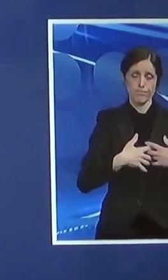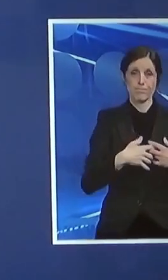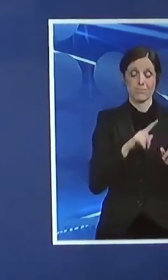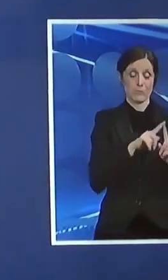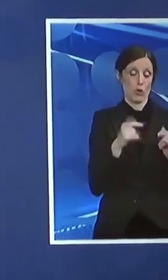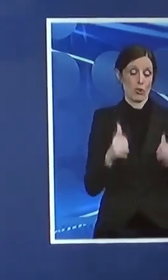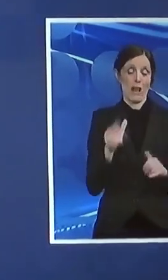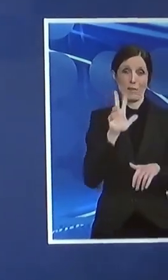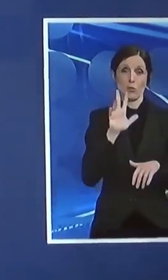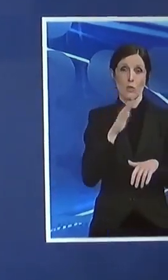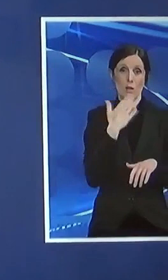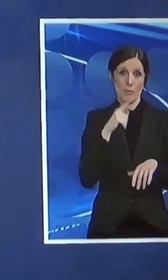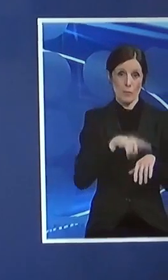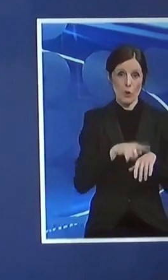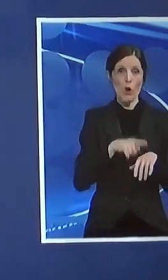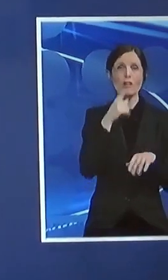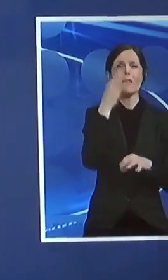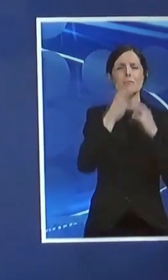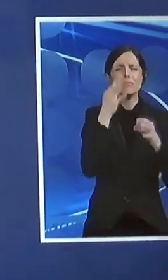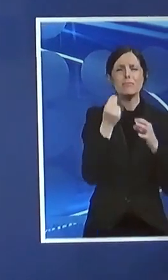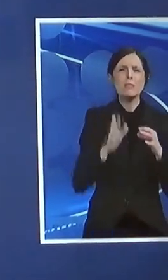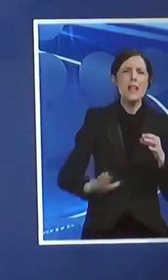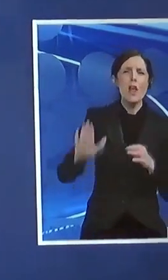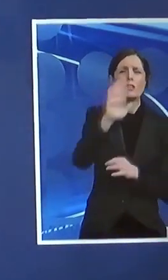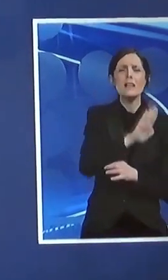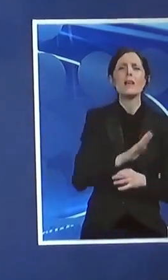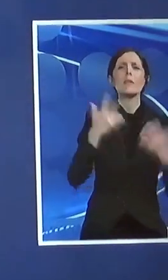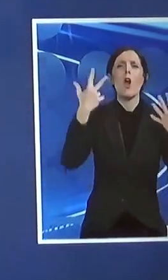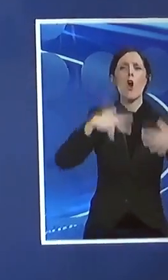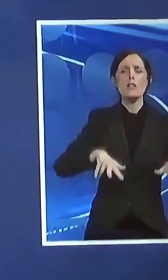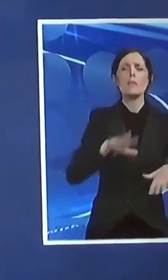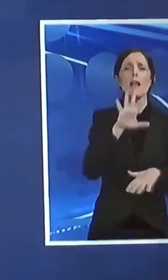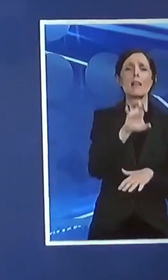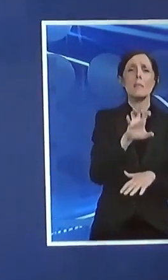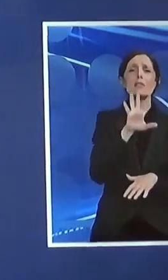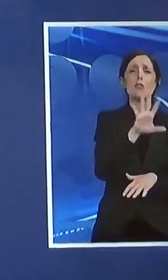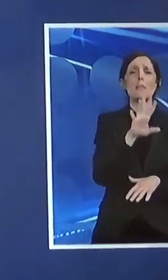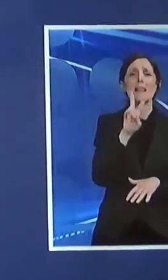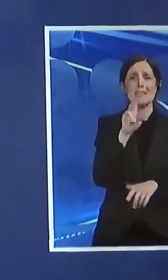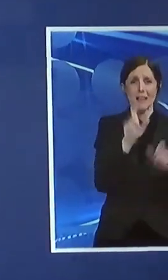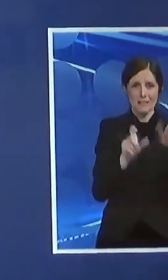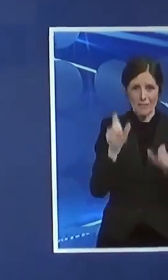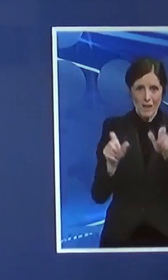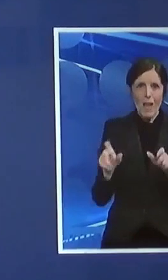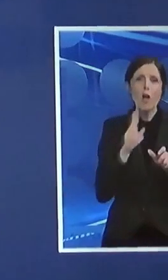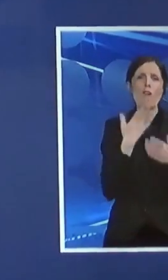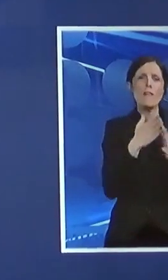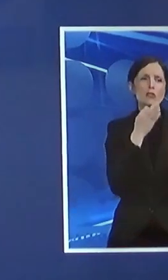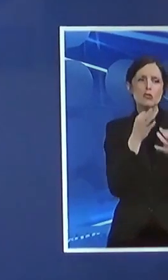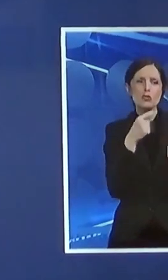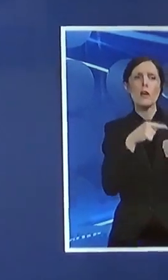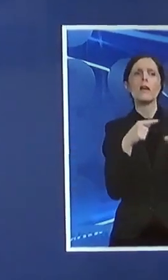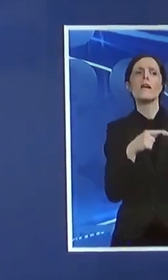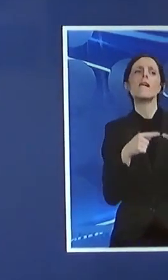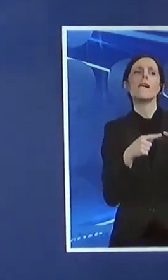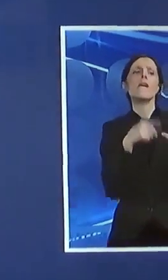u Republici Srbije testirano je ukupno 8552 osobe, koje su ispunjavale kriterijume definicije